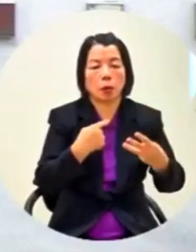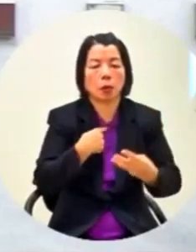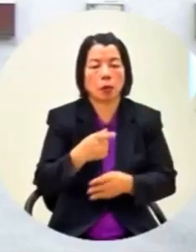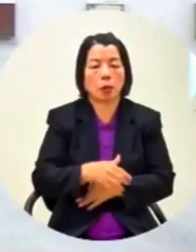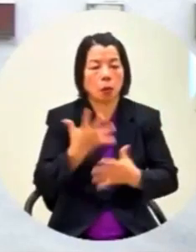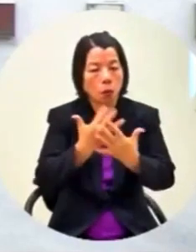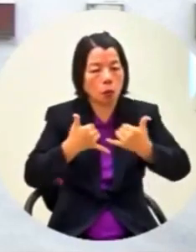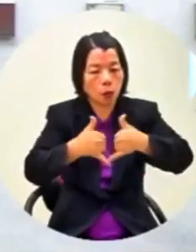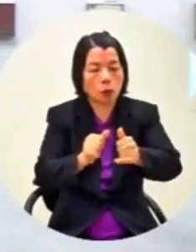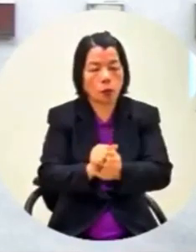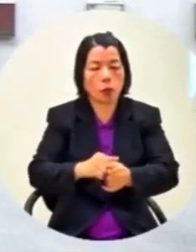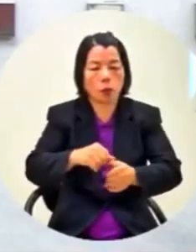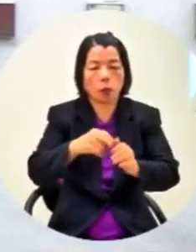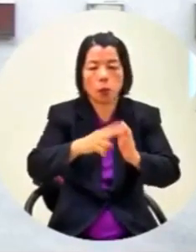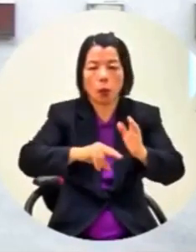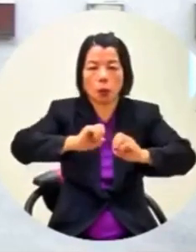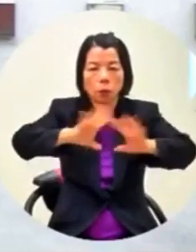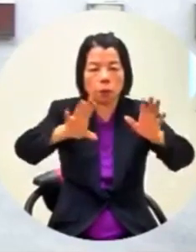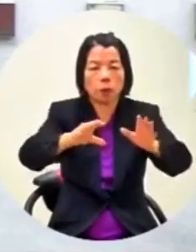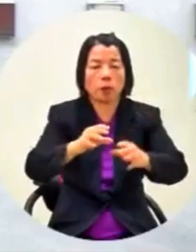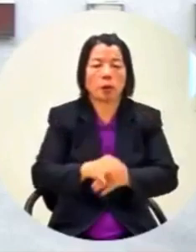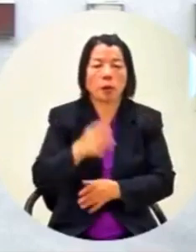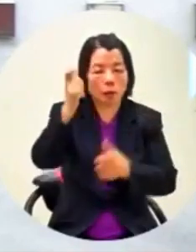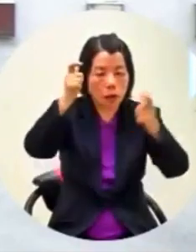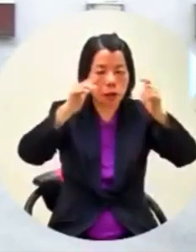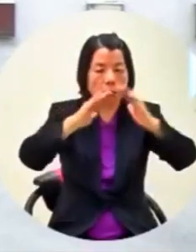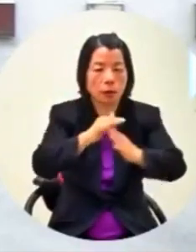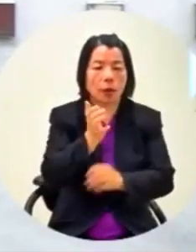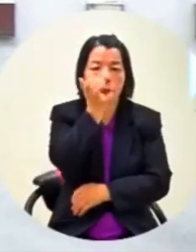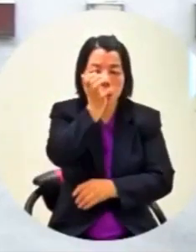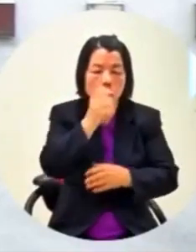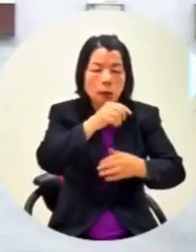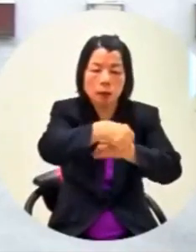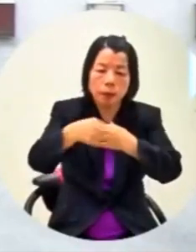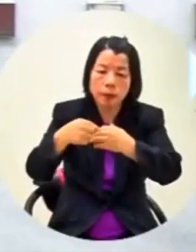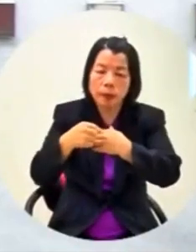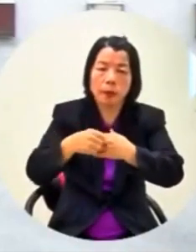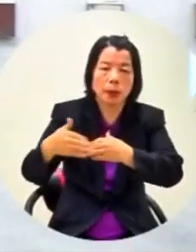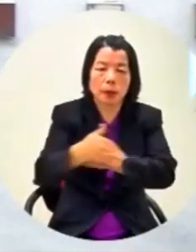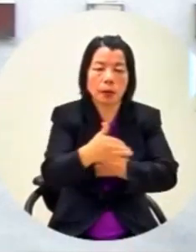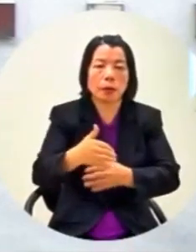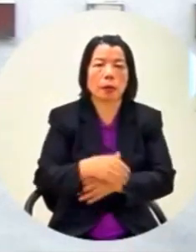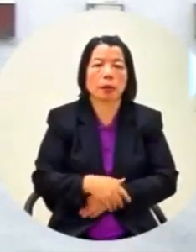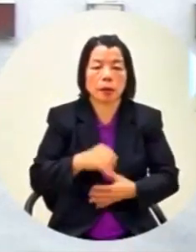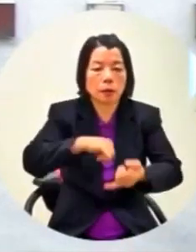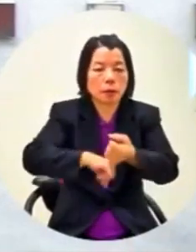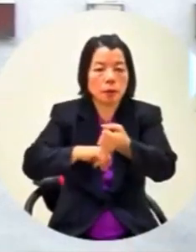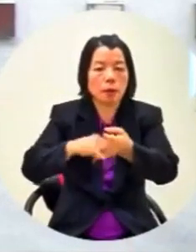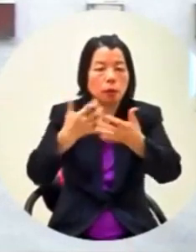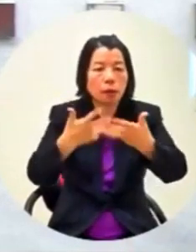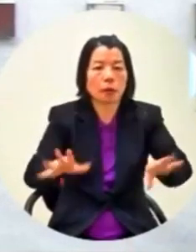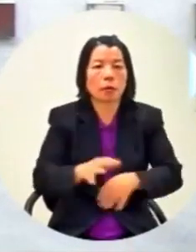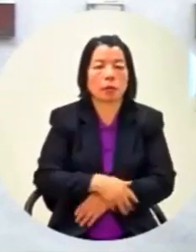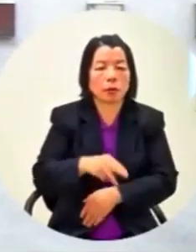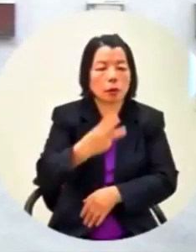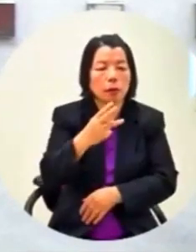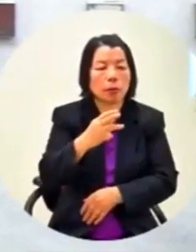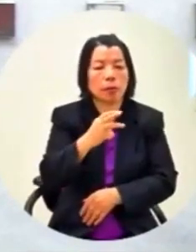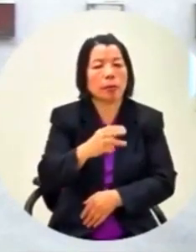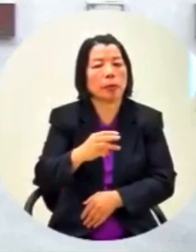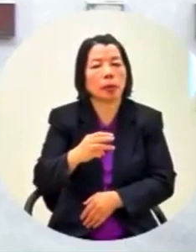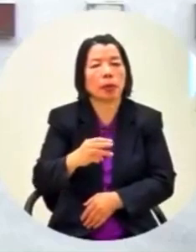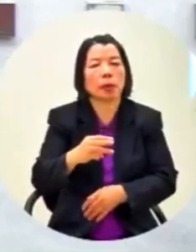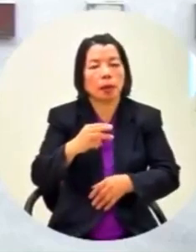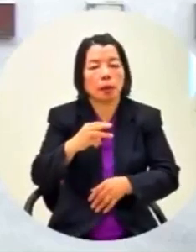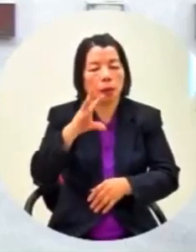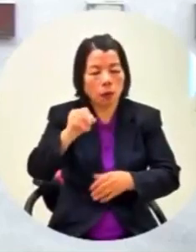播推销高雄石斑鱼，订单2000多笔，金额300余万元，到今天为止